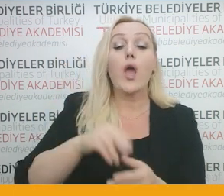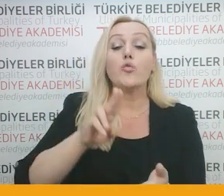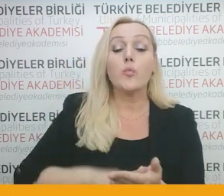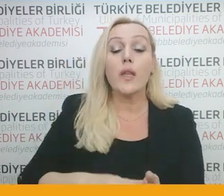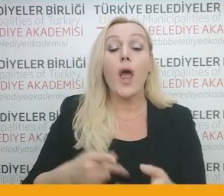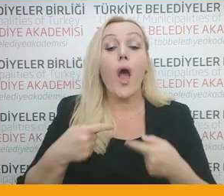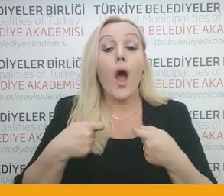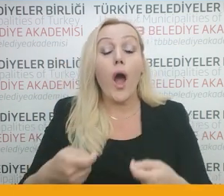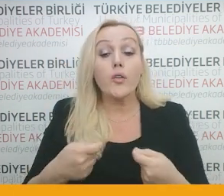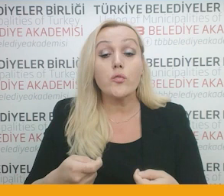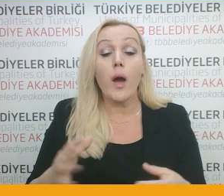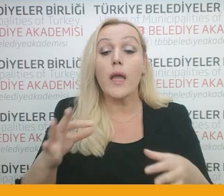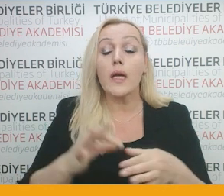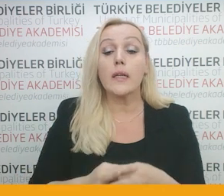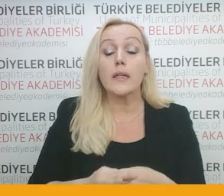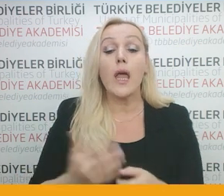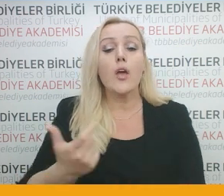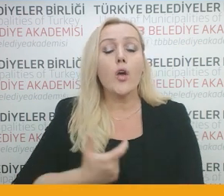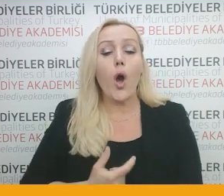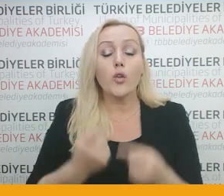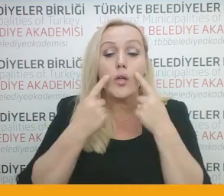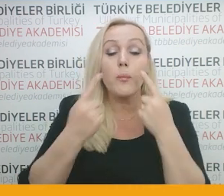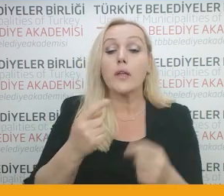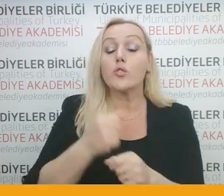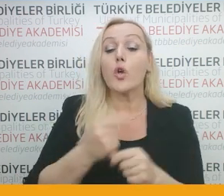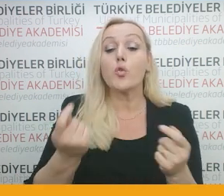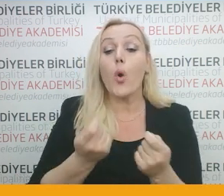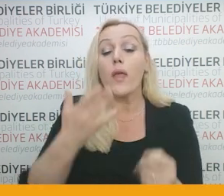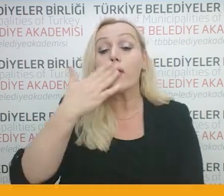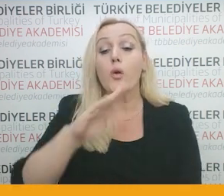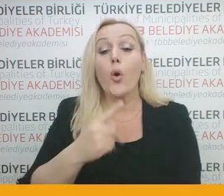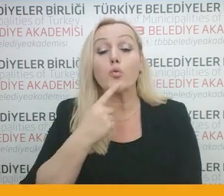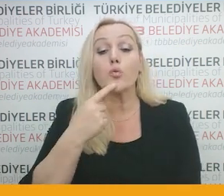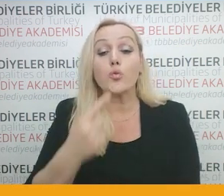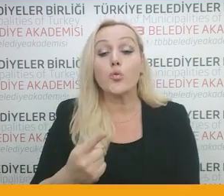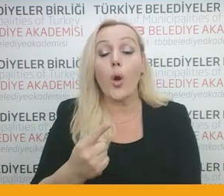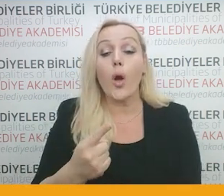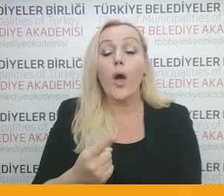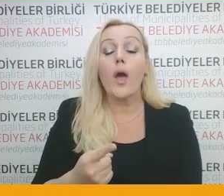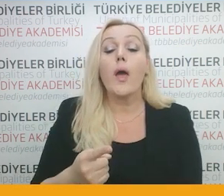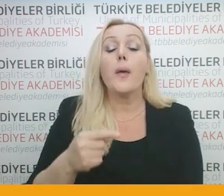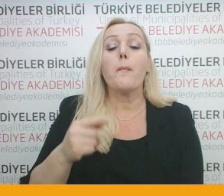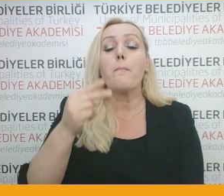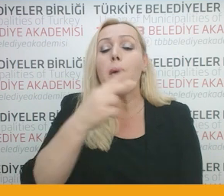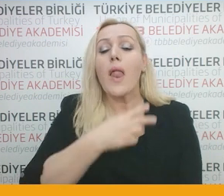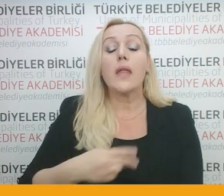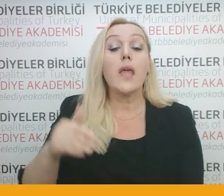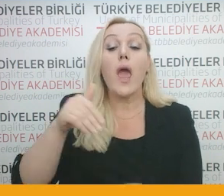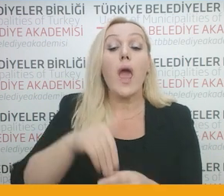harcama gerektiren bir görev ve yetkisi yasal olarak yoktur diyor. Bu şekilde bir savunma yapıyor. Kim savunma yapıyor? Belediye encümenleri.